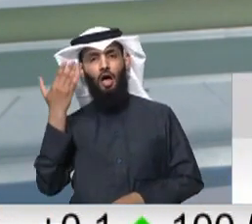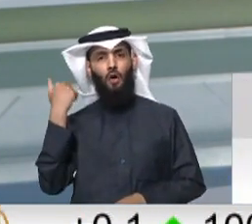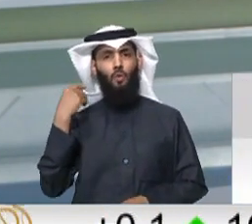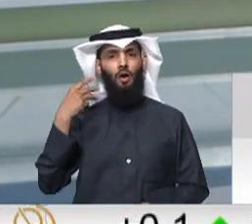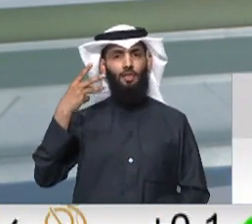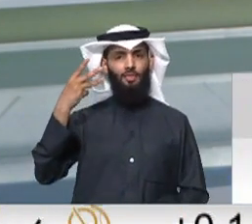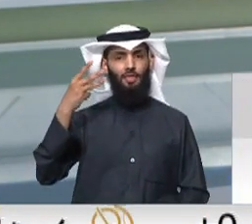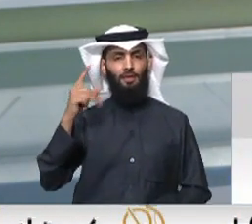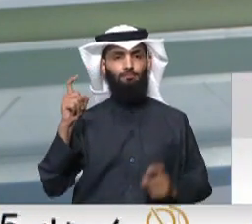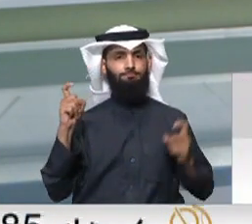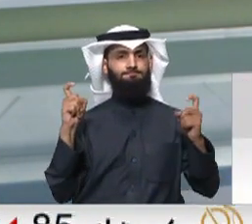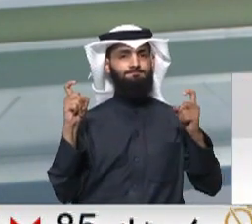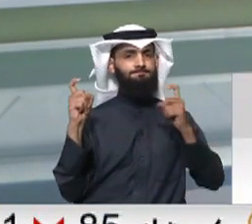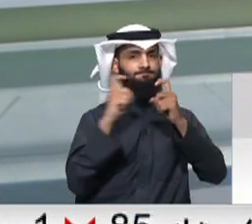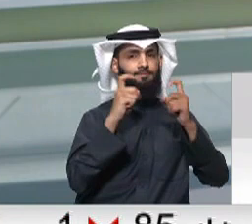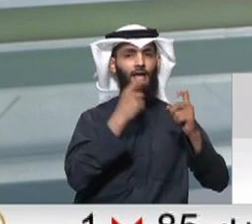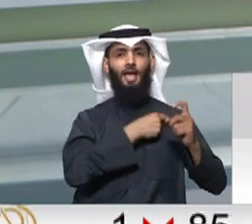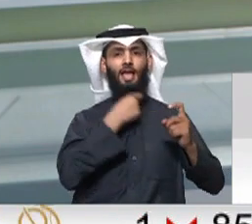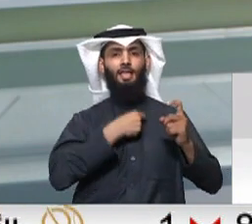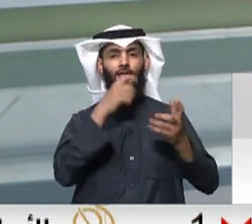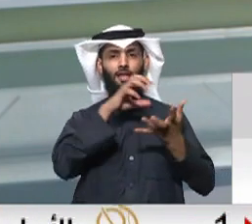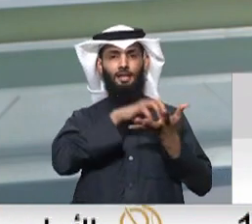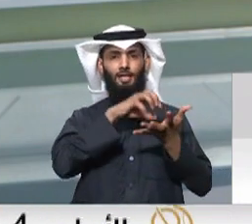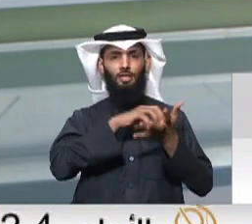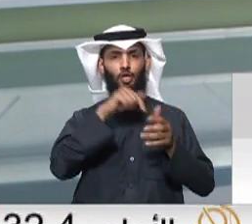مع خيطان قبل الأخير في الساعة